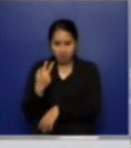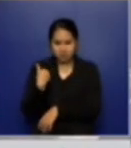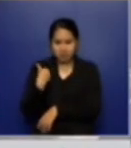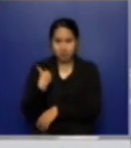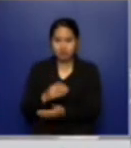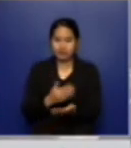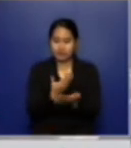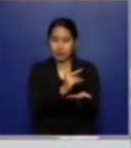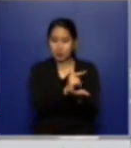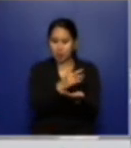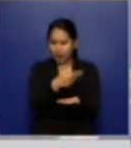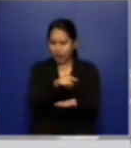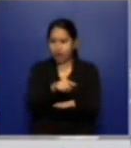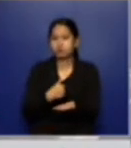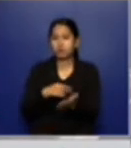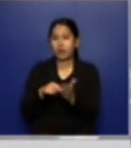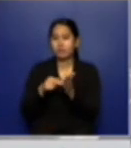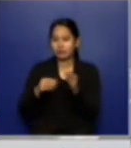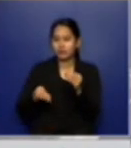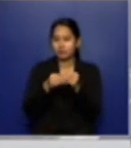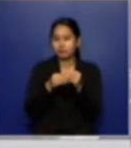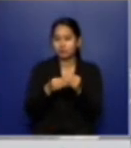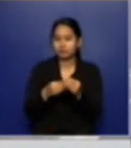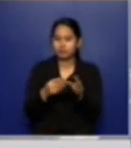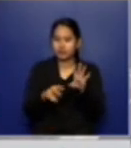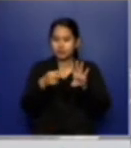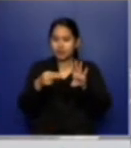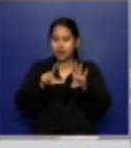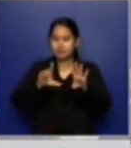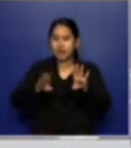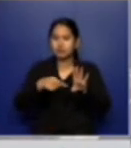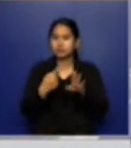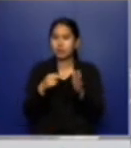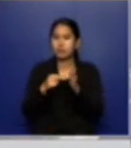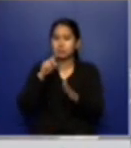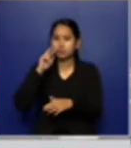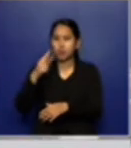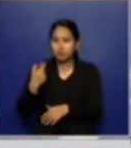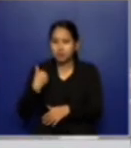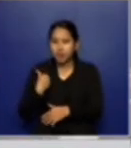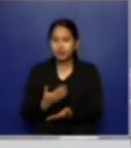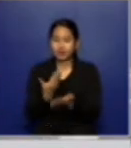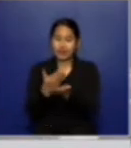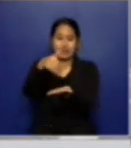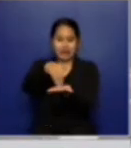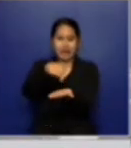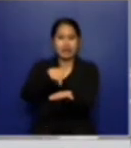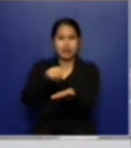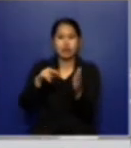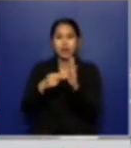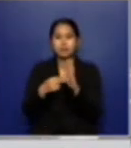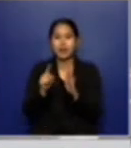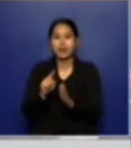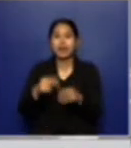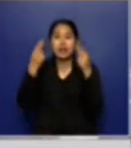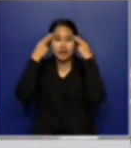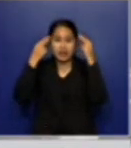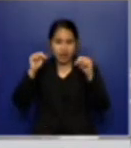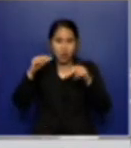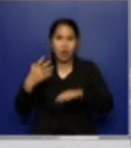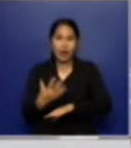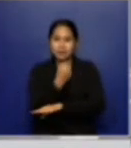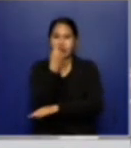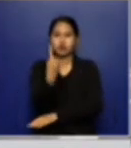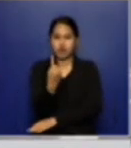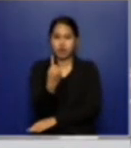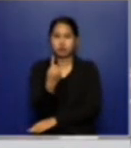ที่จะต้องมาตั้งเพิ่มอีกถึง 40,000 ล้านบาทงบกลางเป็นงบที่อยู่ในอำนาจของท่านนายกรัฐมนตรีเพียงท่